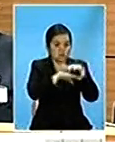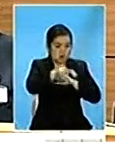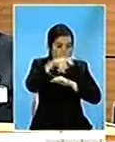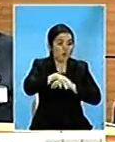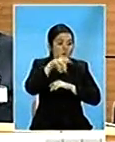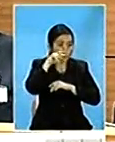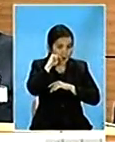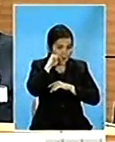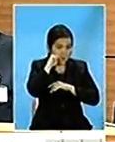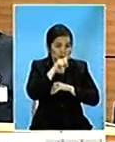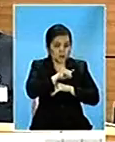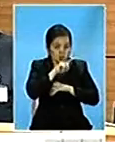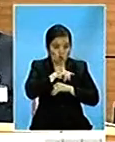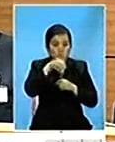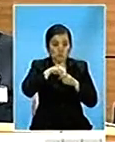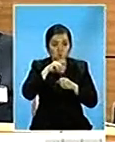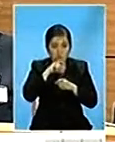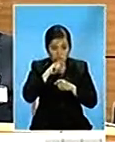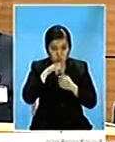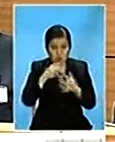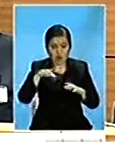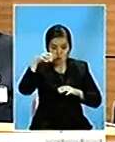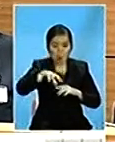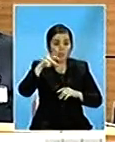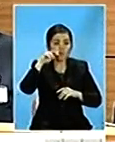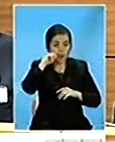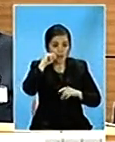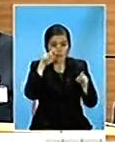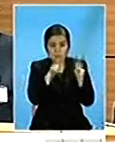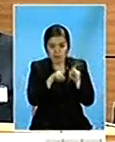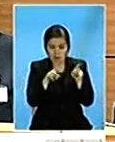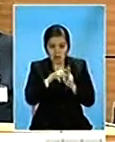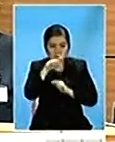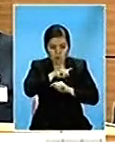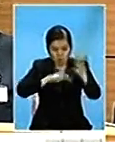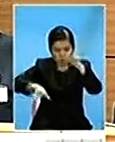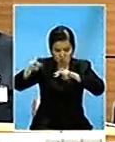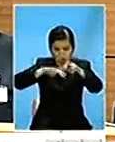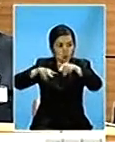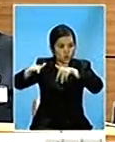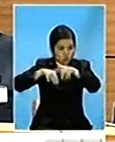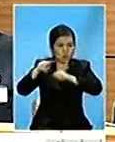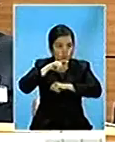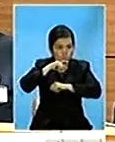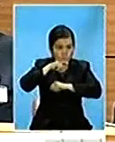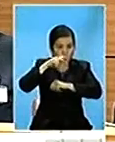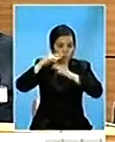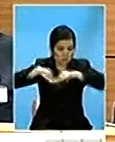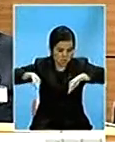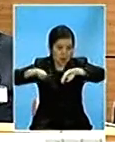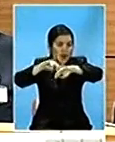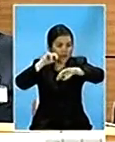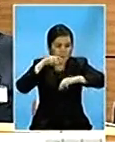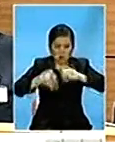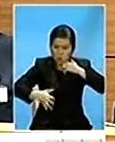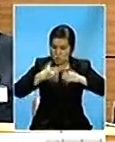านซึ่งอยู่ในสังกัดของท่านเพราะกรมชลประทานก็ถือว่าเป็นหน่วยงานซึ่งดูแลพื้นที่อยู่แล้วความเดือดร้อนนี้มันเป็